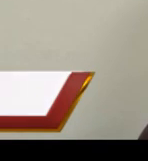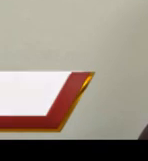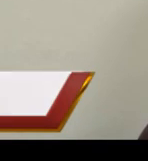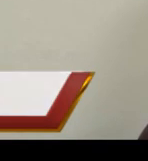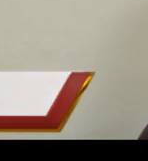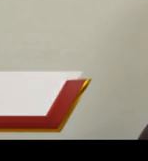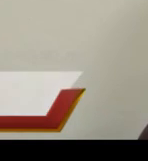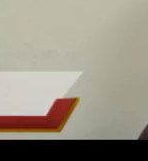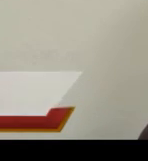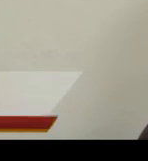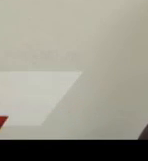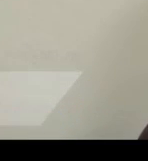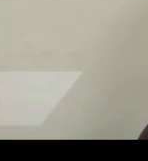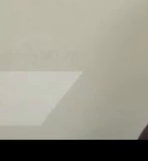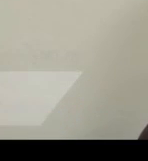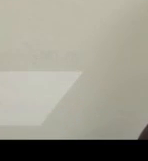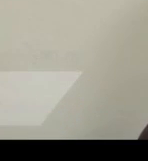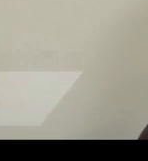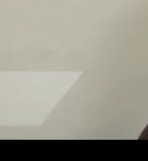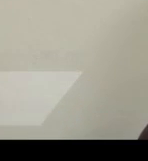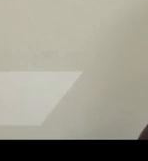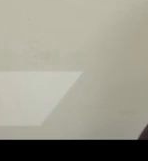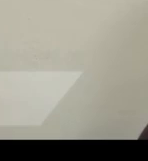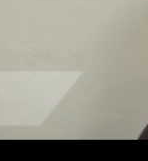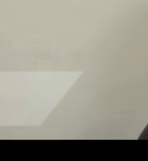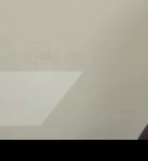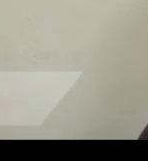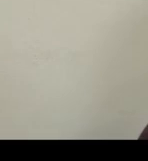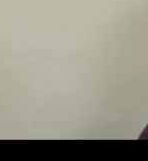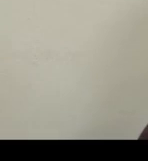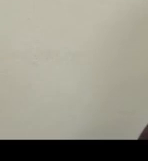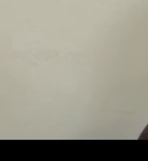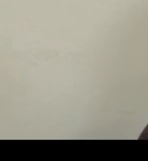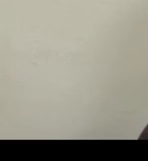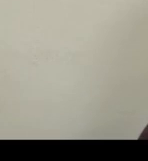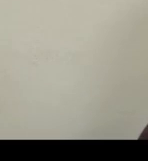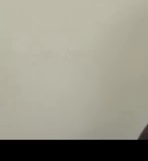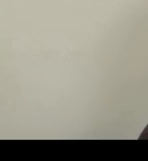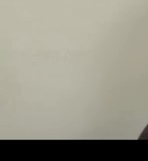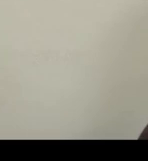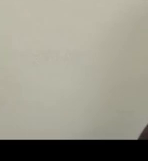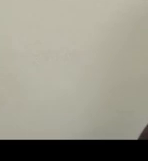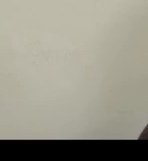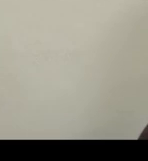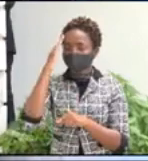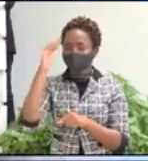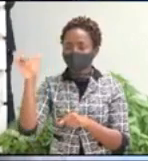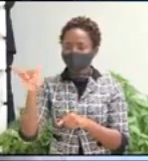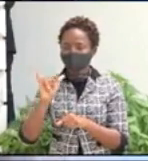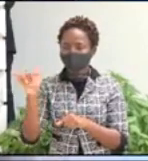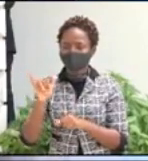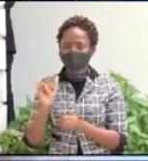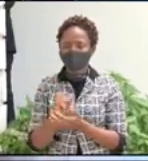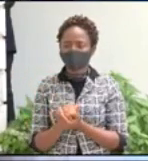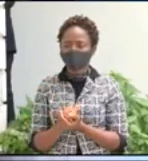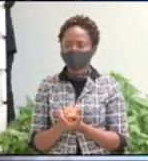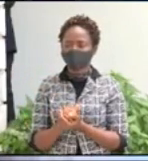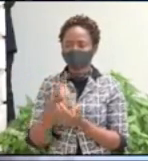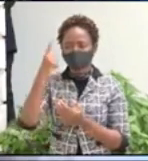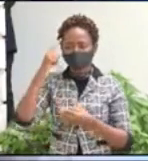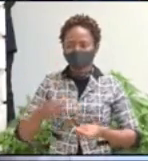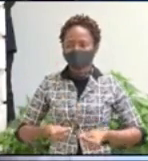faire et discrètement et pour que nous mêmes nous capable de faire travail. Pour ban